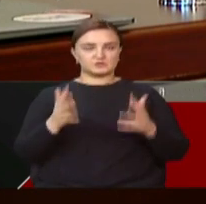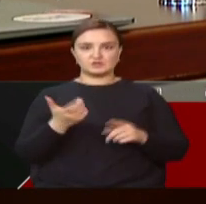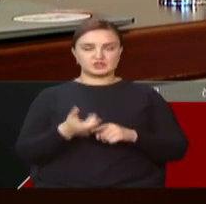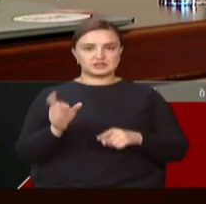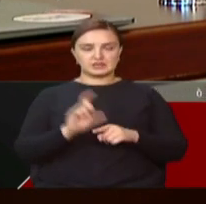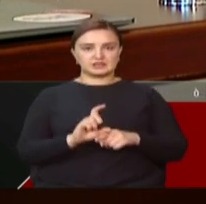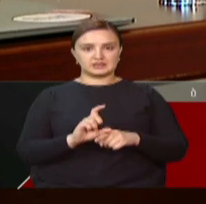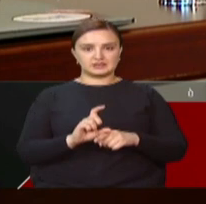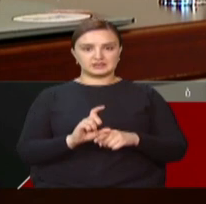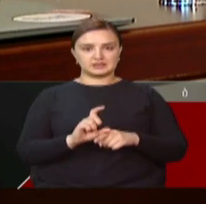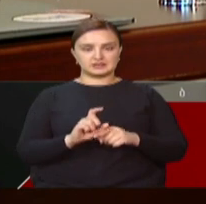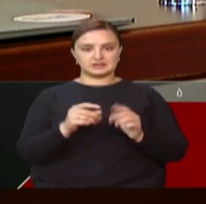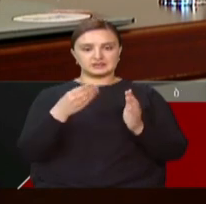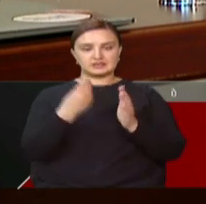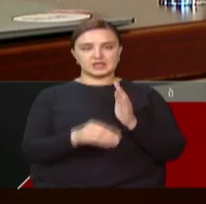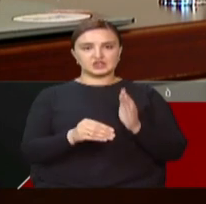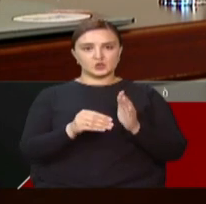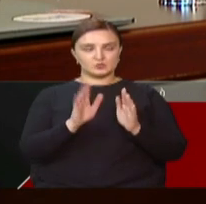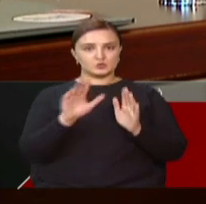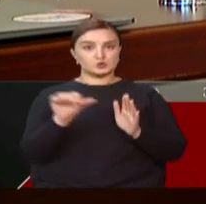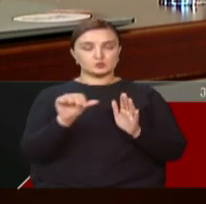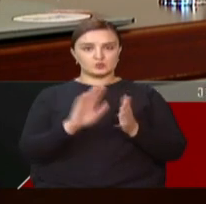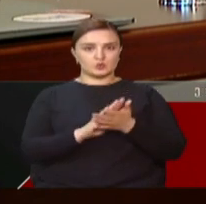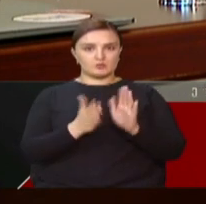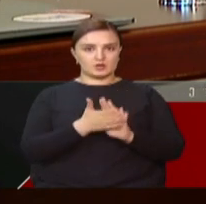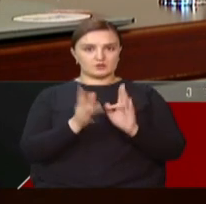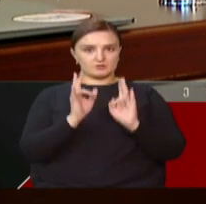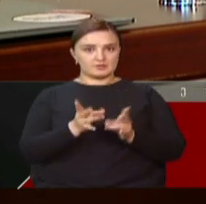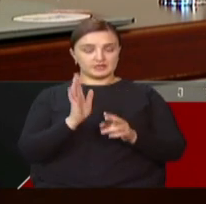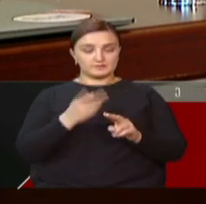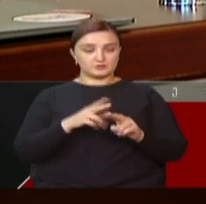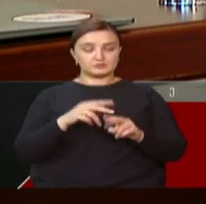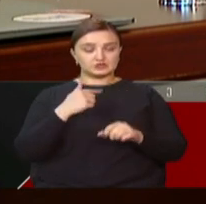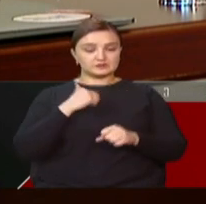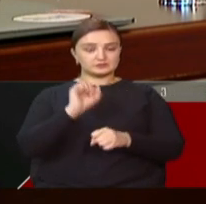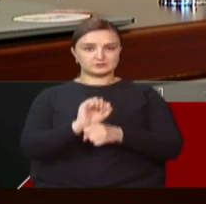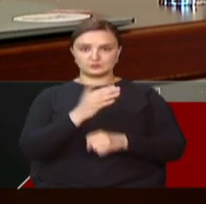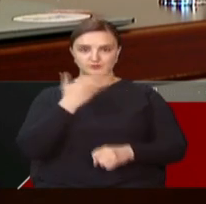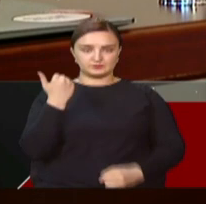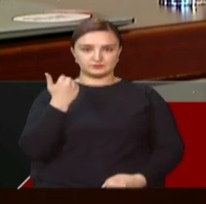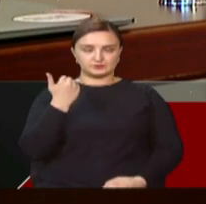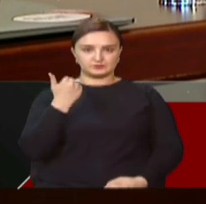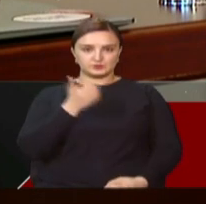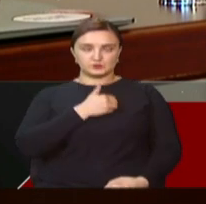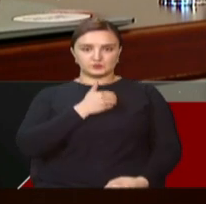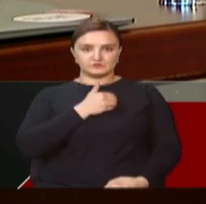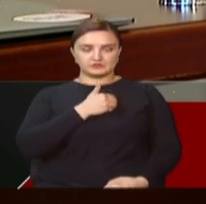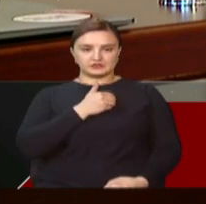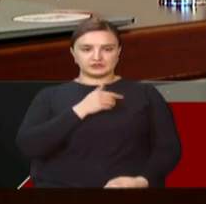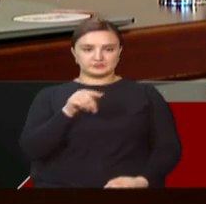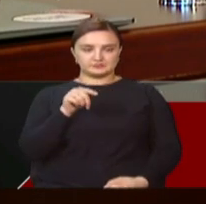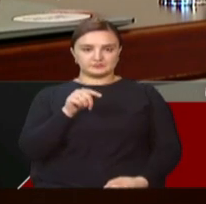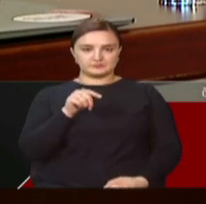ძალიან დაჩაგრულები და ცუდ მოცემულობაში აღმოჩნდებით, იმიტომ რომ ჩვენ არ შეგვიწყვეტია სურვილი და